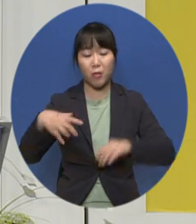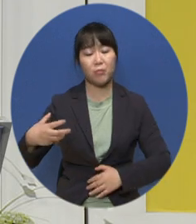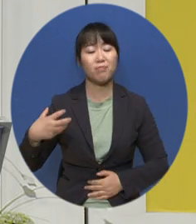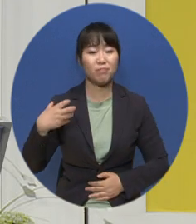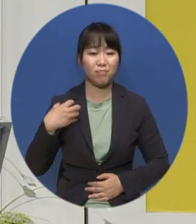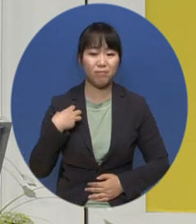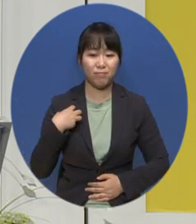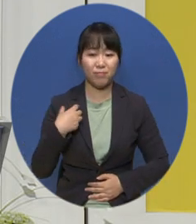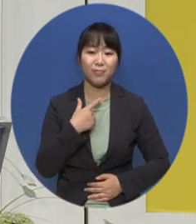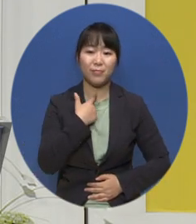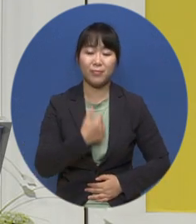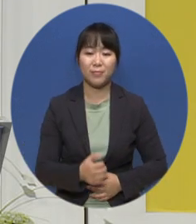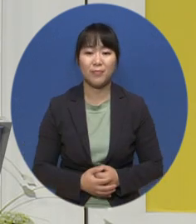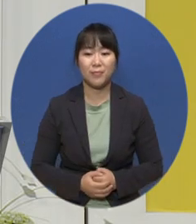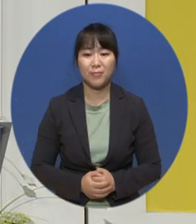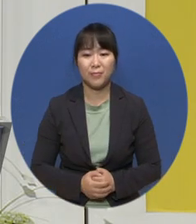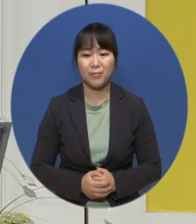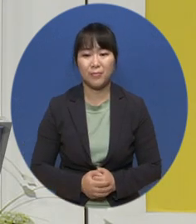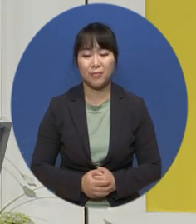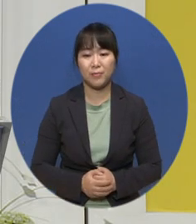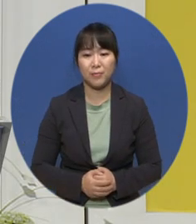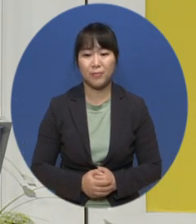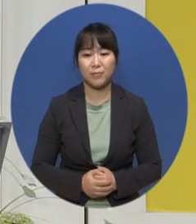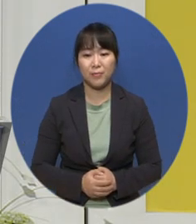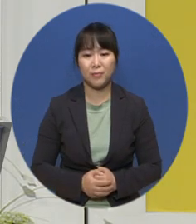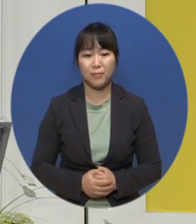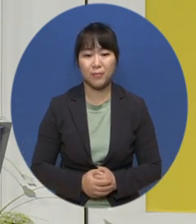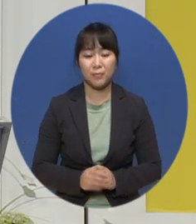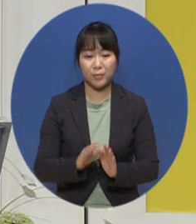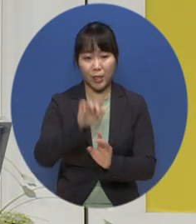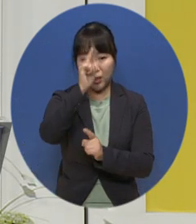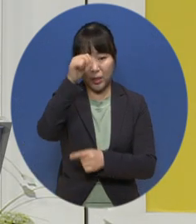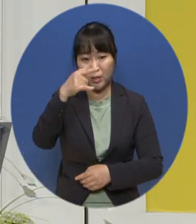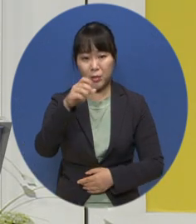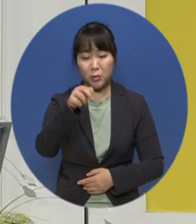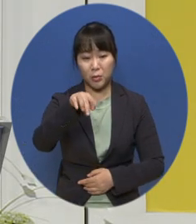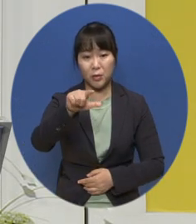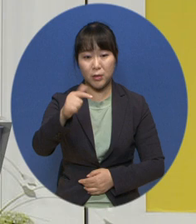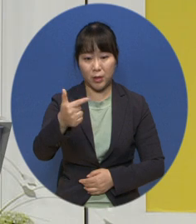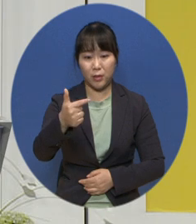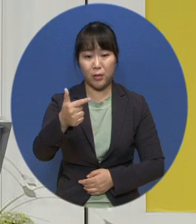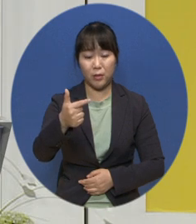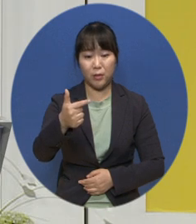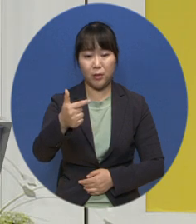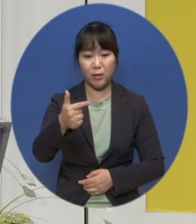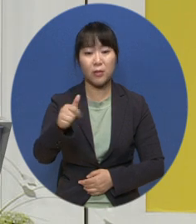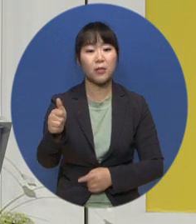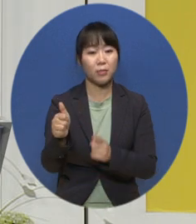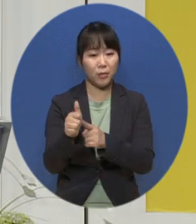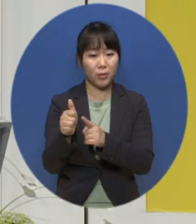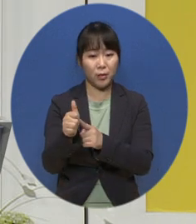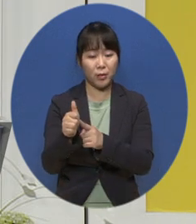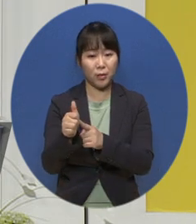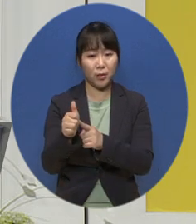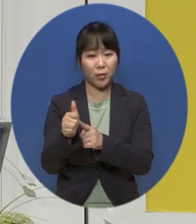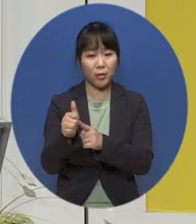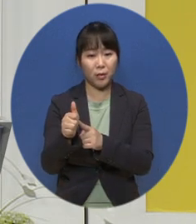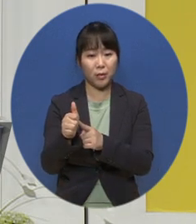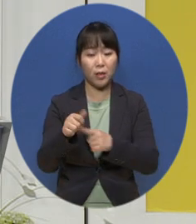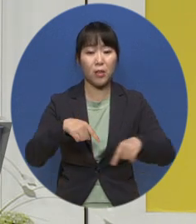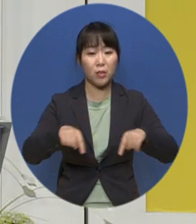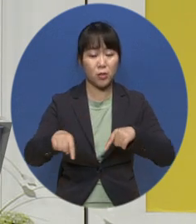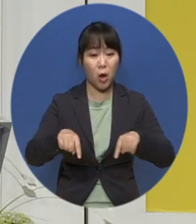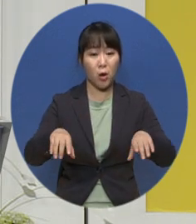더 했었어요 음 그러면서 그때 이종찬 그 그분한테 그분이 전무 장어를 하실 때가